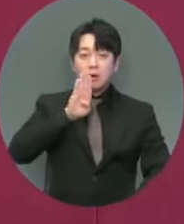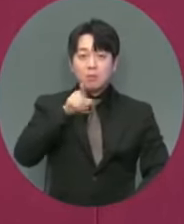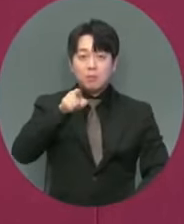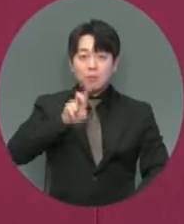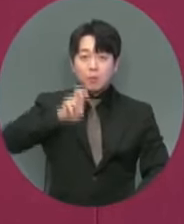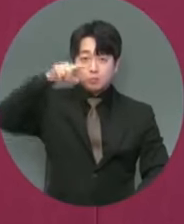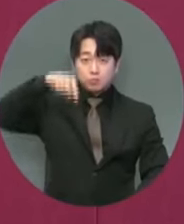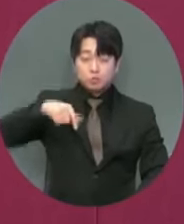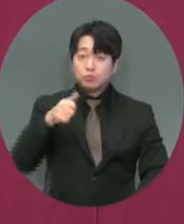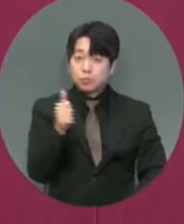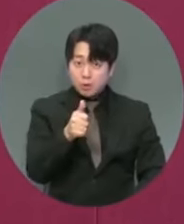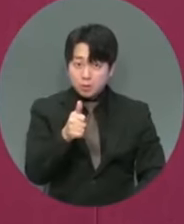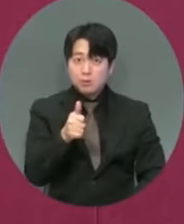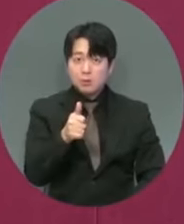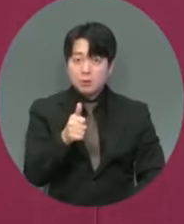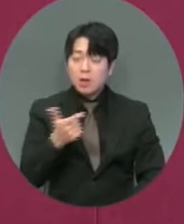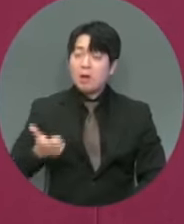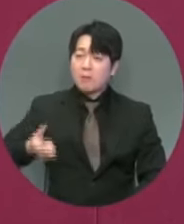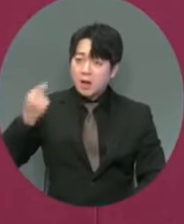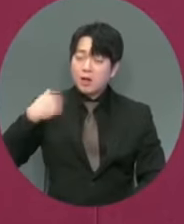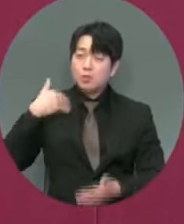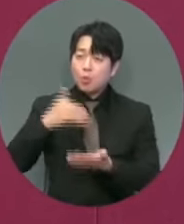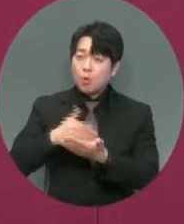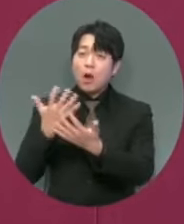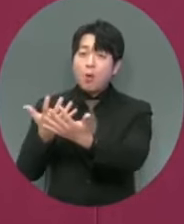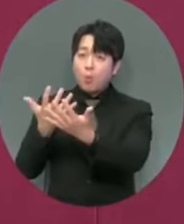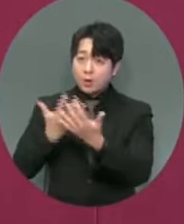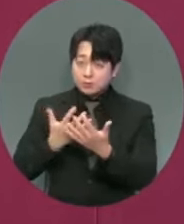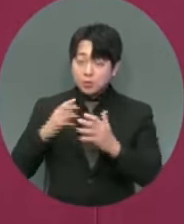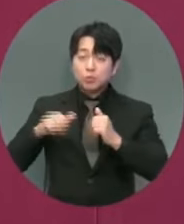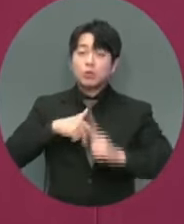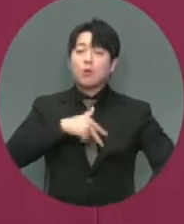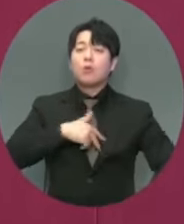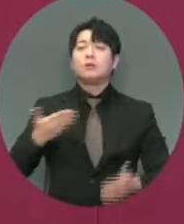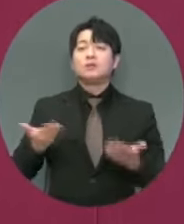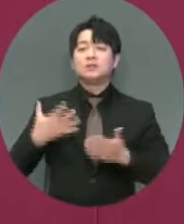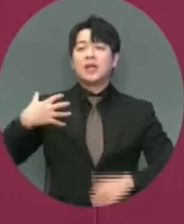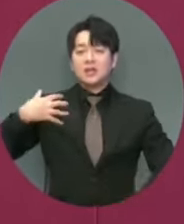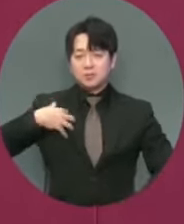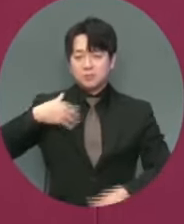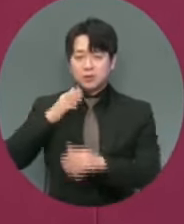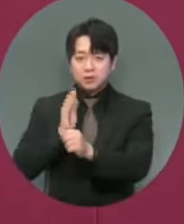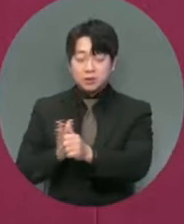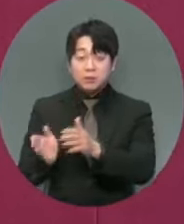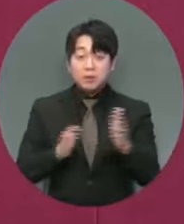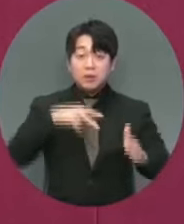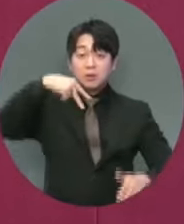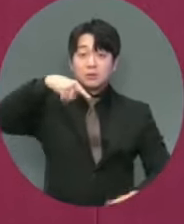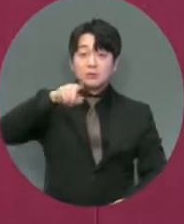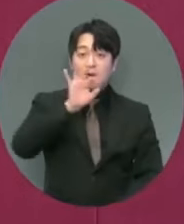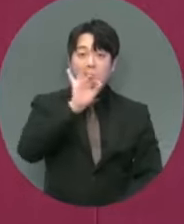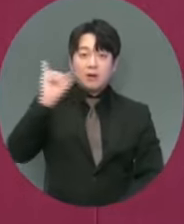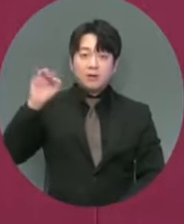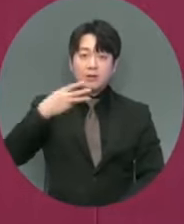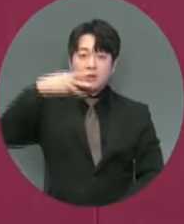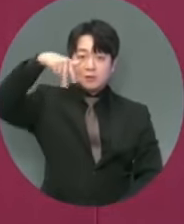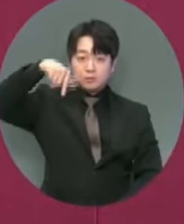어서 빨리 돌아와서 국회의원의 본분을 다해 주시기 바랍니다. 서일준 의원,